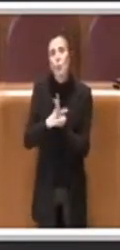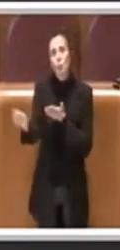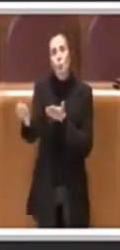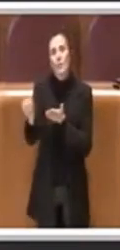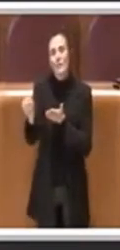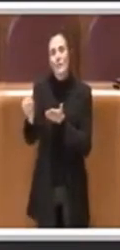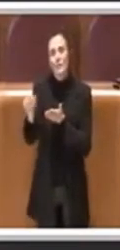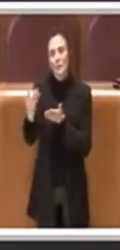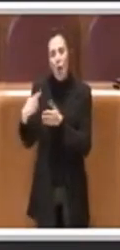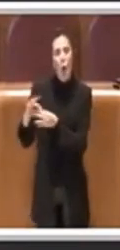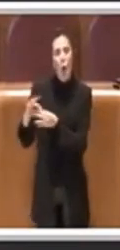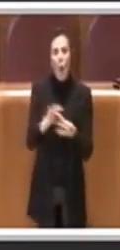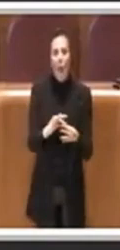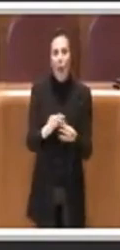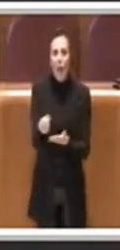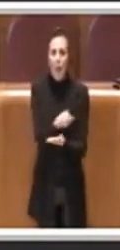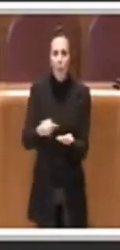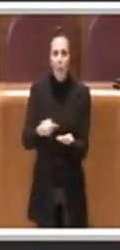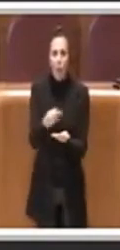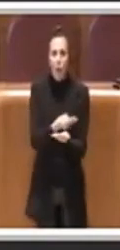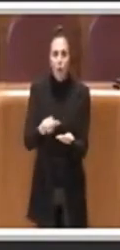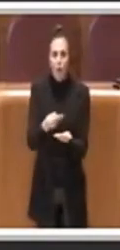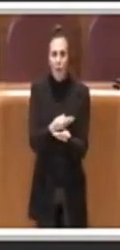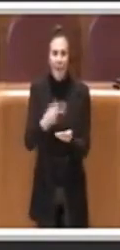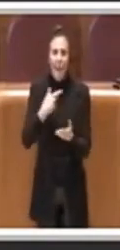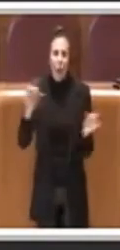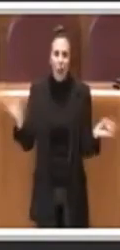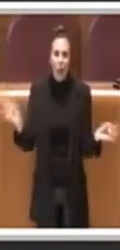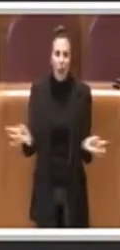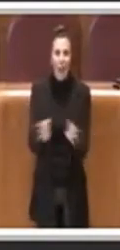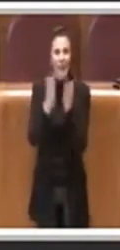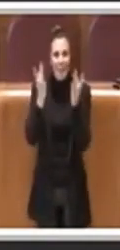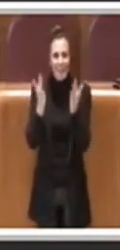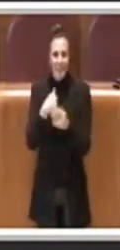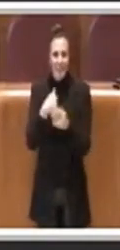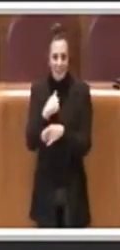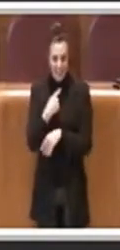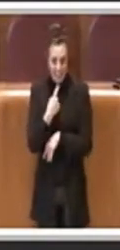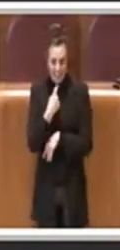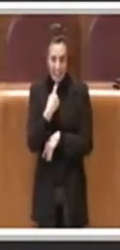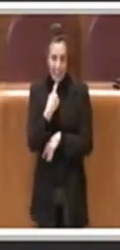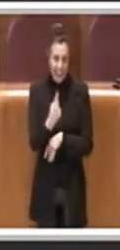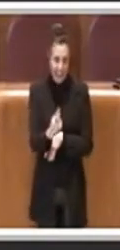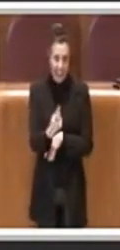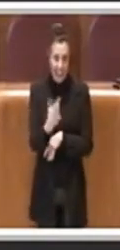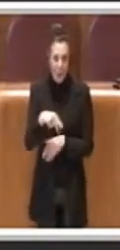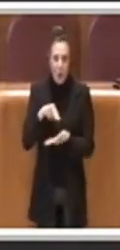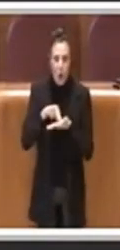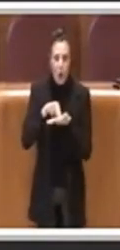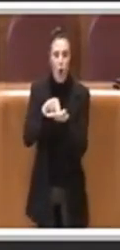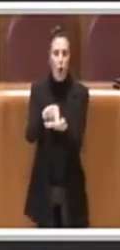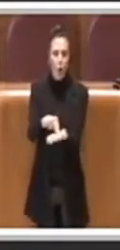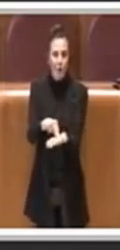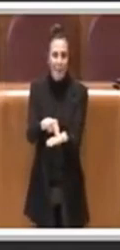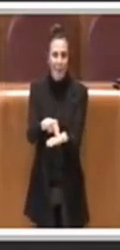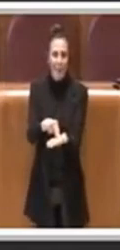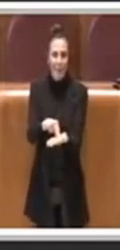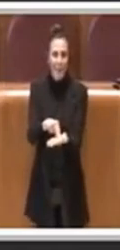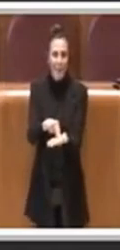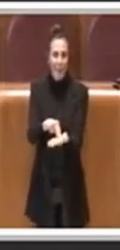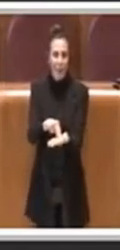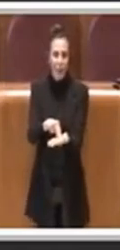pertinenti e io con l'occasione indico già con segno anche ovviamente il